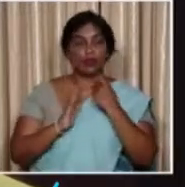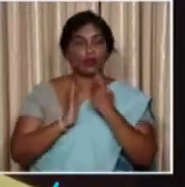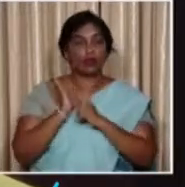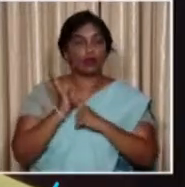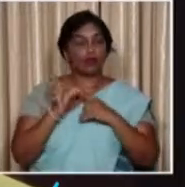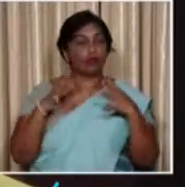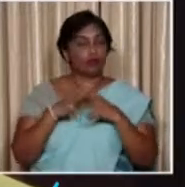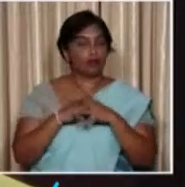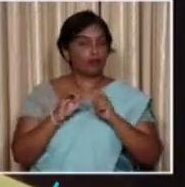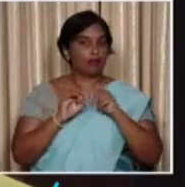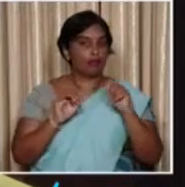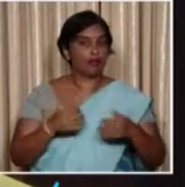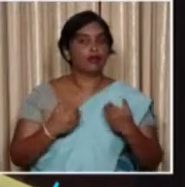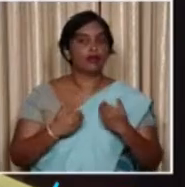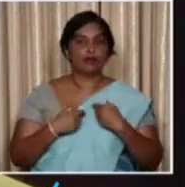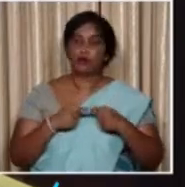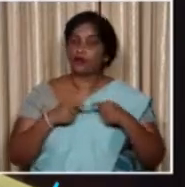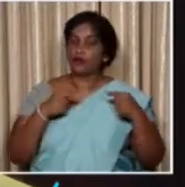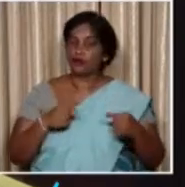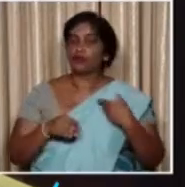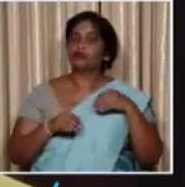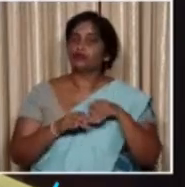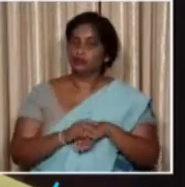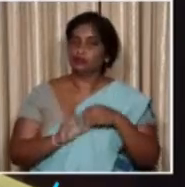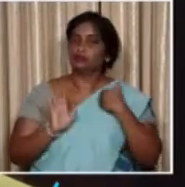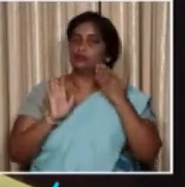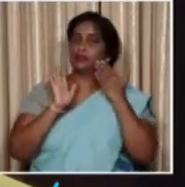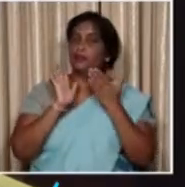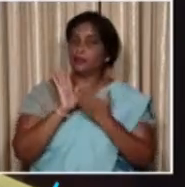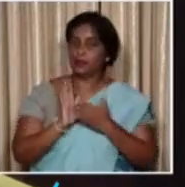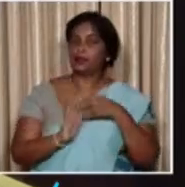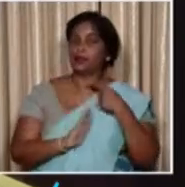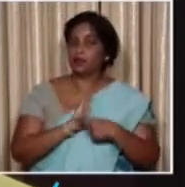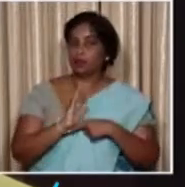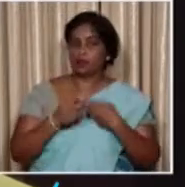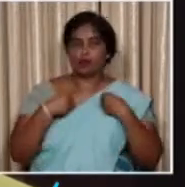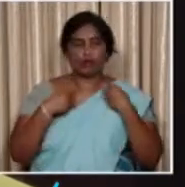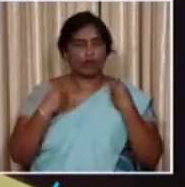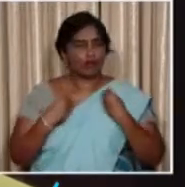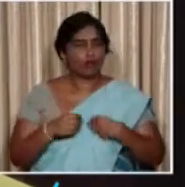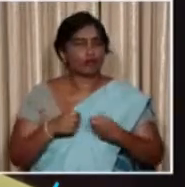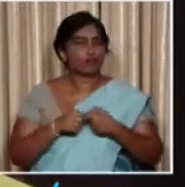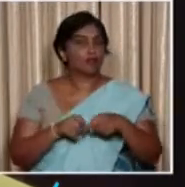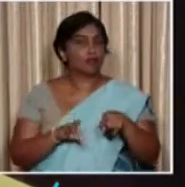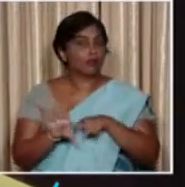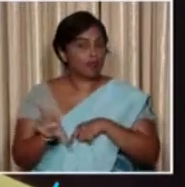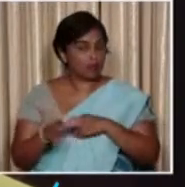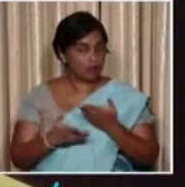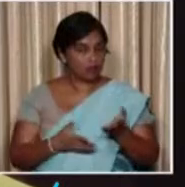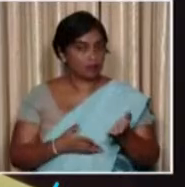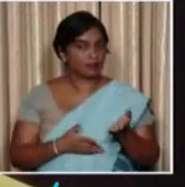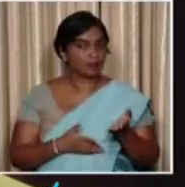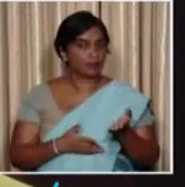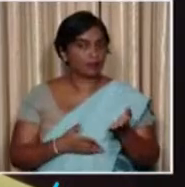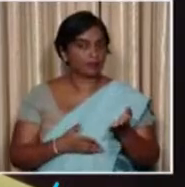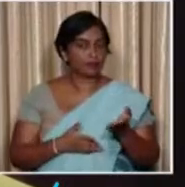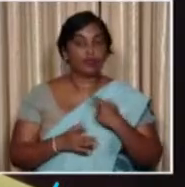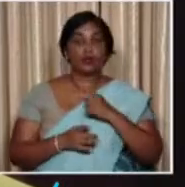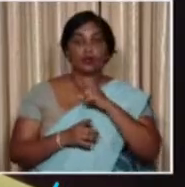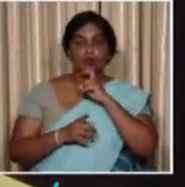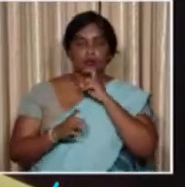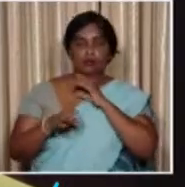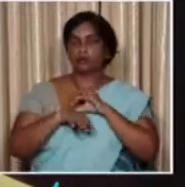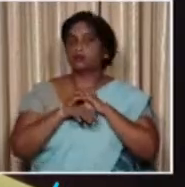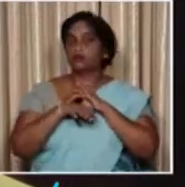අපිට හිටියා. අපි විපක්ෂයේ ඉඳගෙනම පෙන්නවා මේ රටේ බංකොලොත්භාවයට වගකිව යුත්තන් අධිකරණය